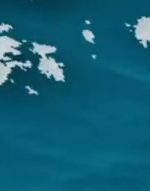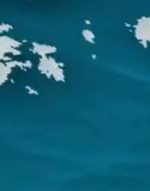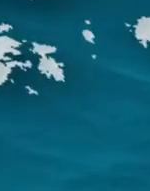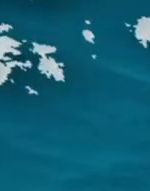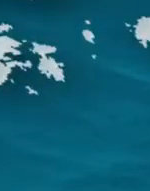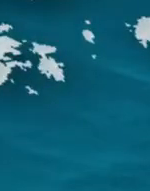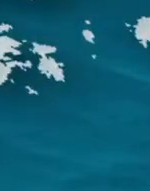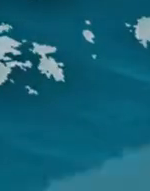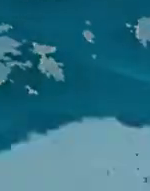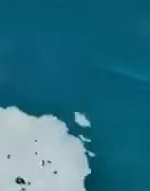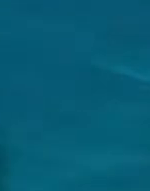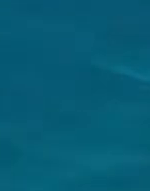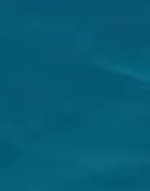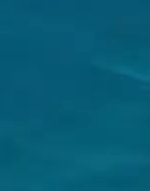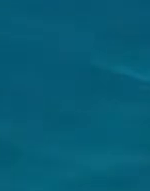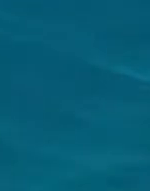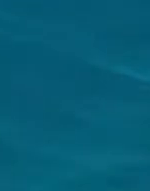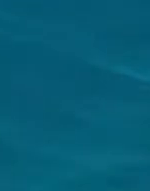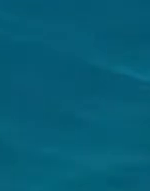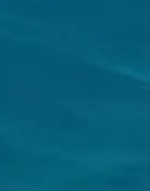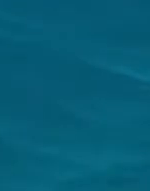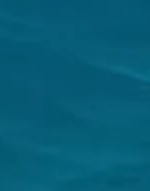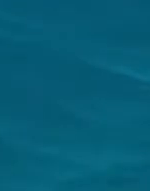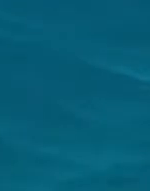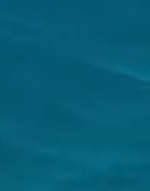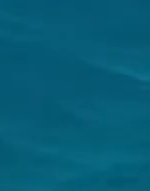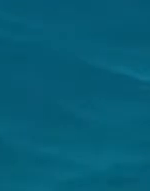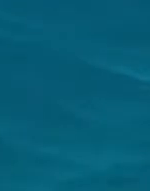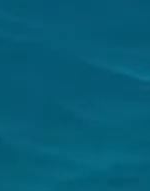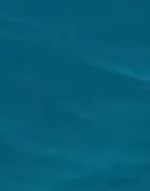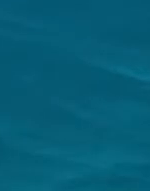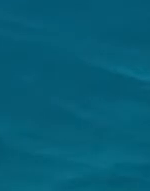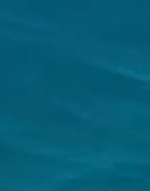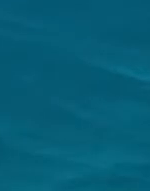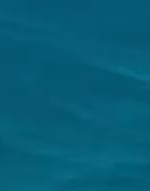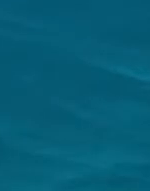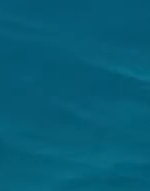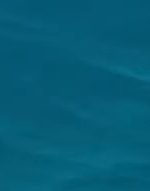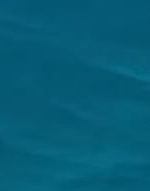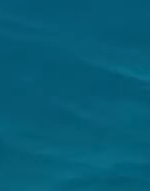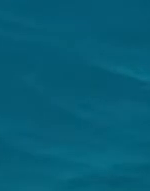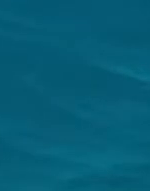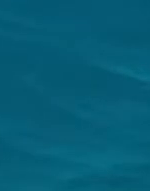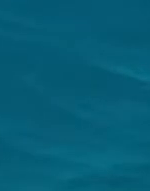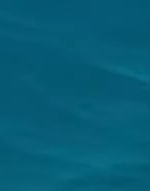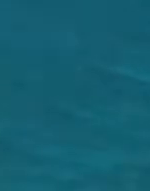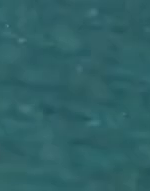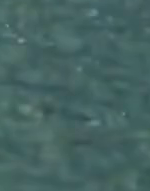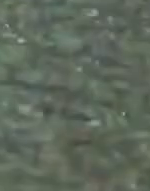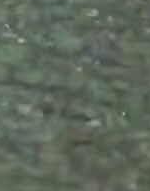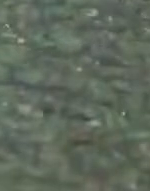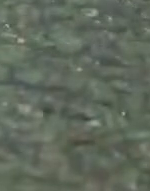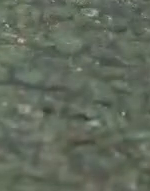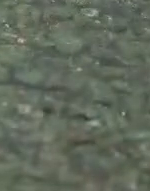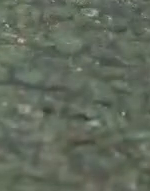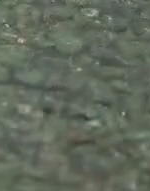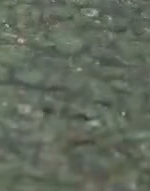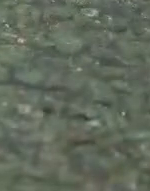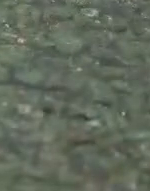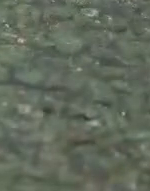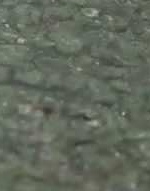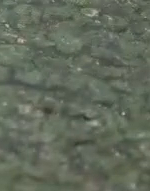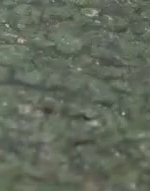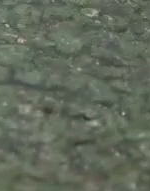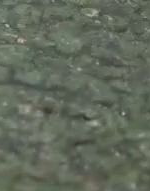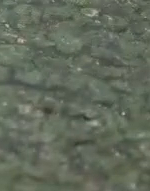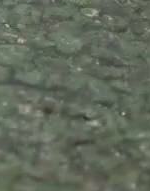예상됩니다 바다의 물결은 전에 상에서 비교적 장담 하겟지만 안개 주의하셔야겠습니다 내일 비가 그친 뒤